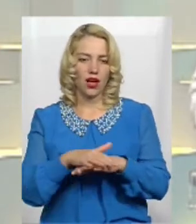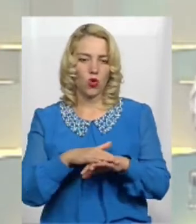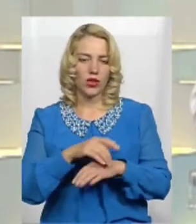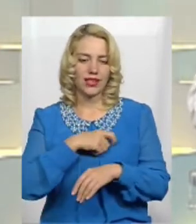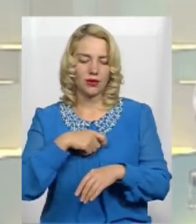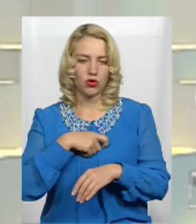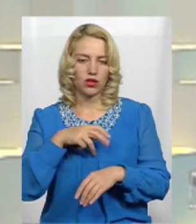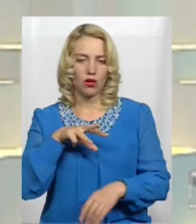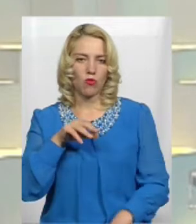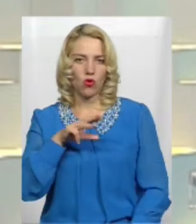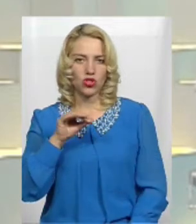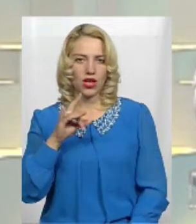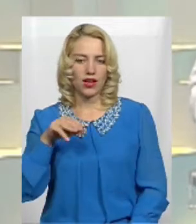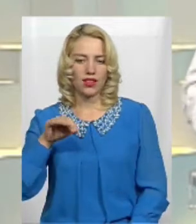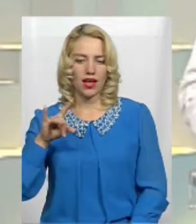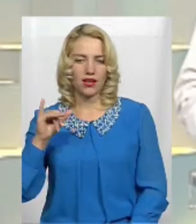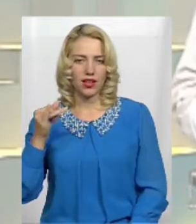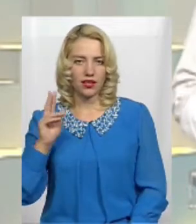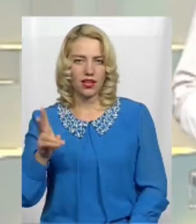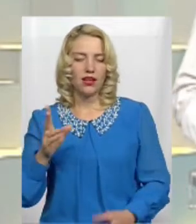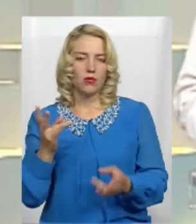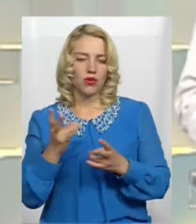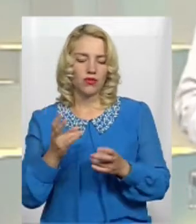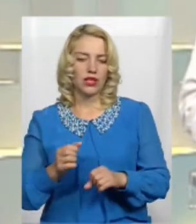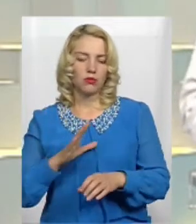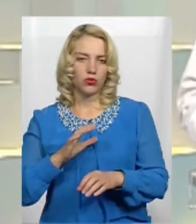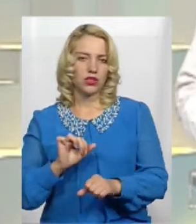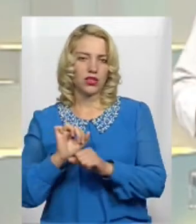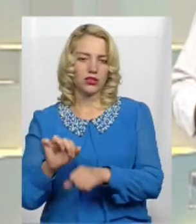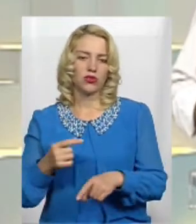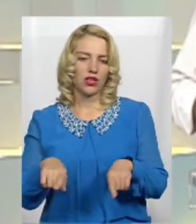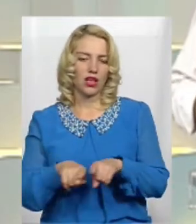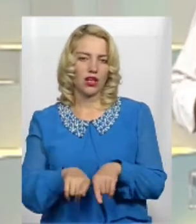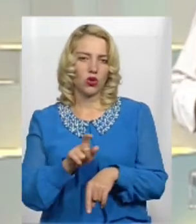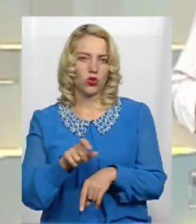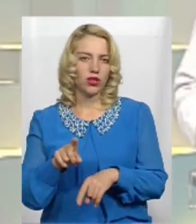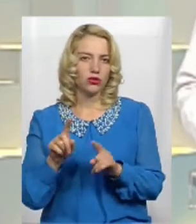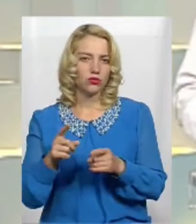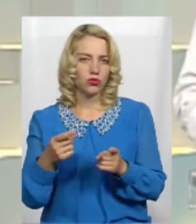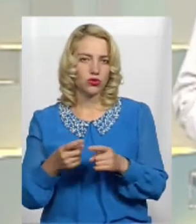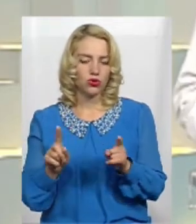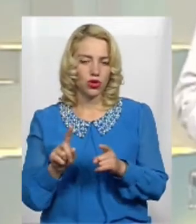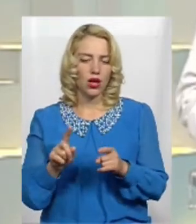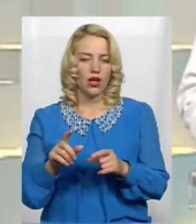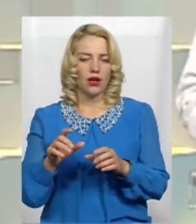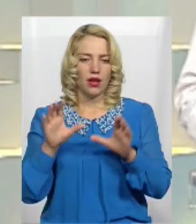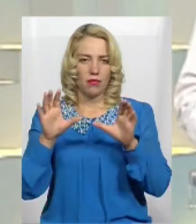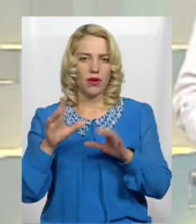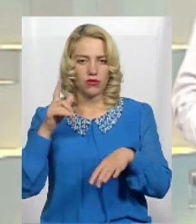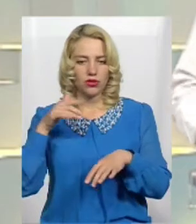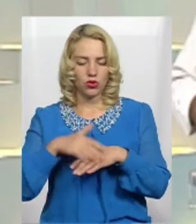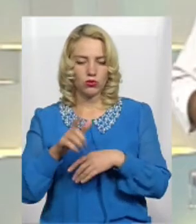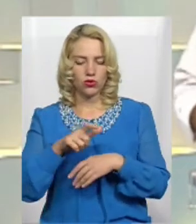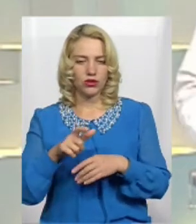саме мажоритарник, зобов'язаний виступити захисником цих людей. Тому що правосвідомість людей занадто